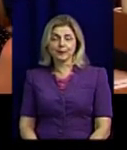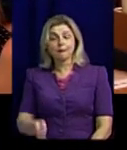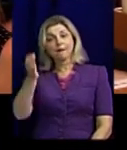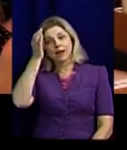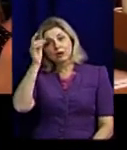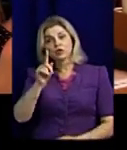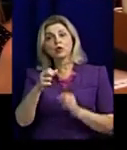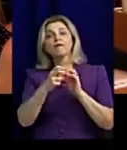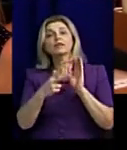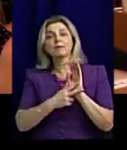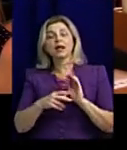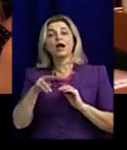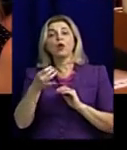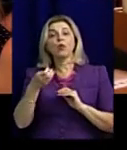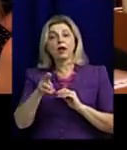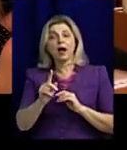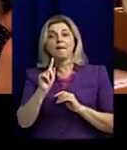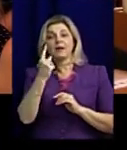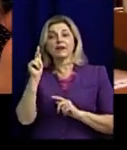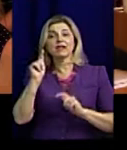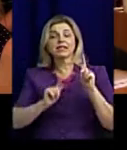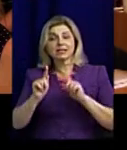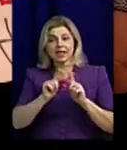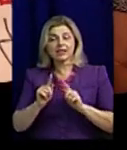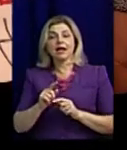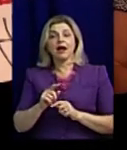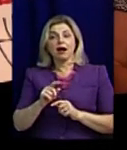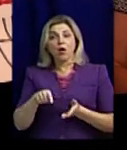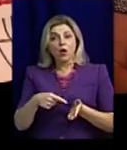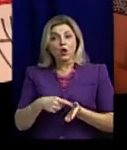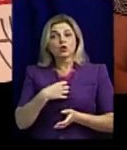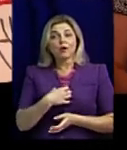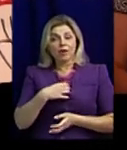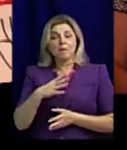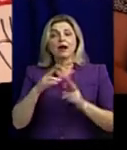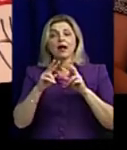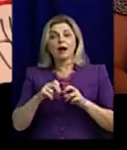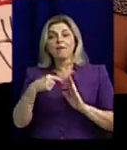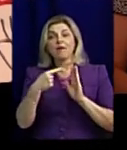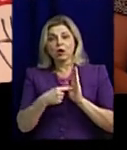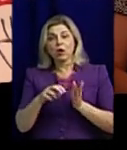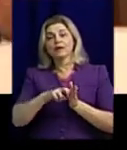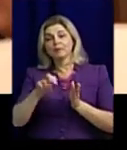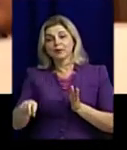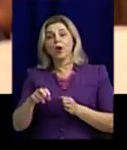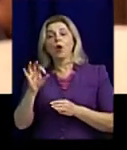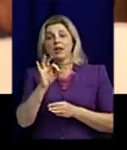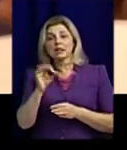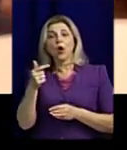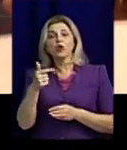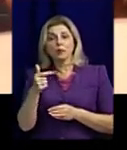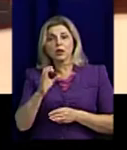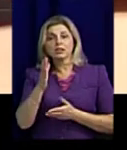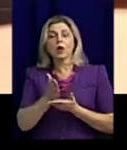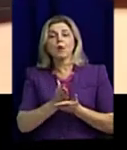Нагадаємо, що 18 липня під час першого пленарного засідання сесії міської ради було розглянуто питання відсторонення Олександра Голобродського з